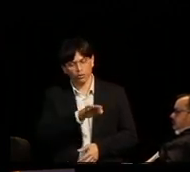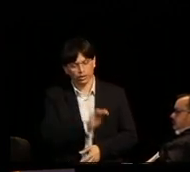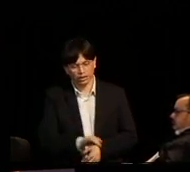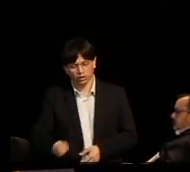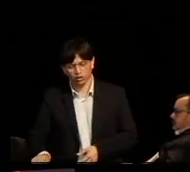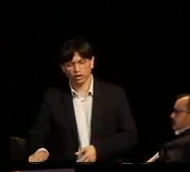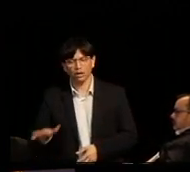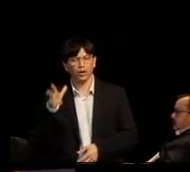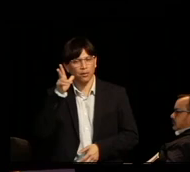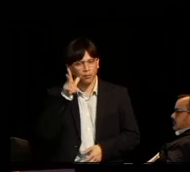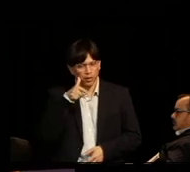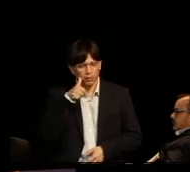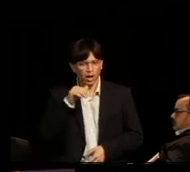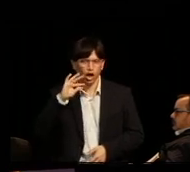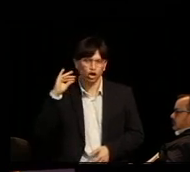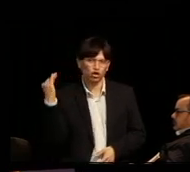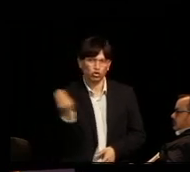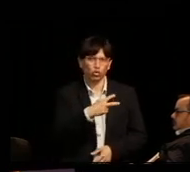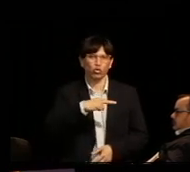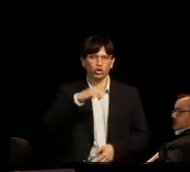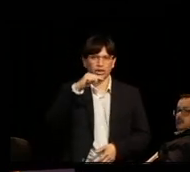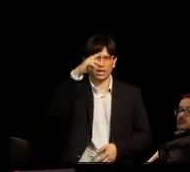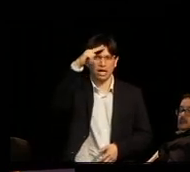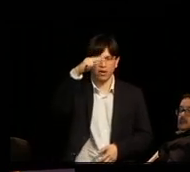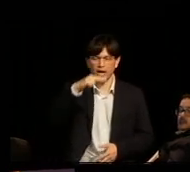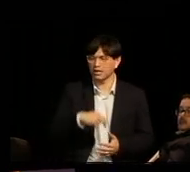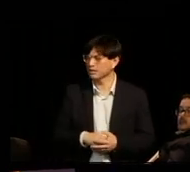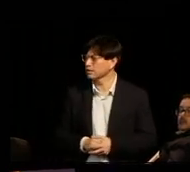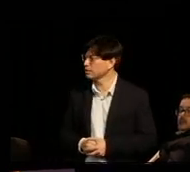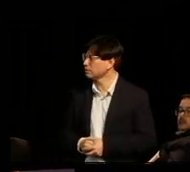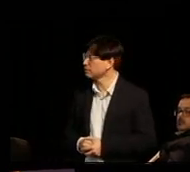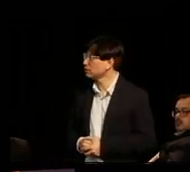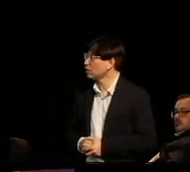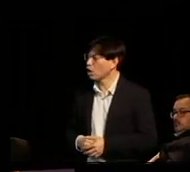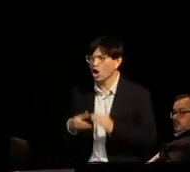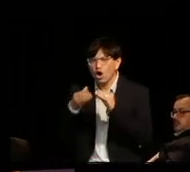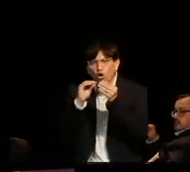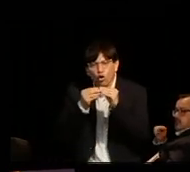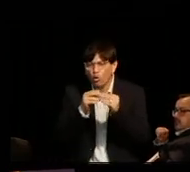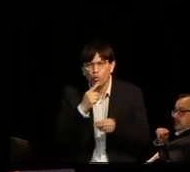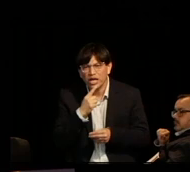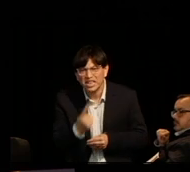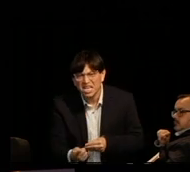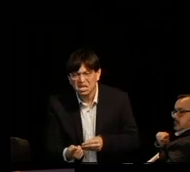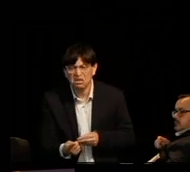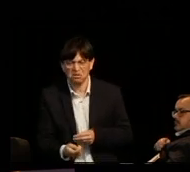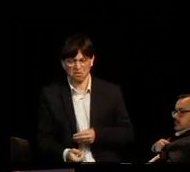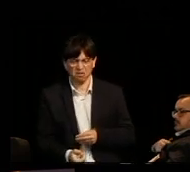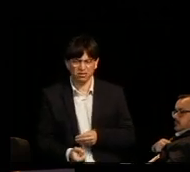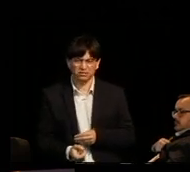bambini in tutti i livelli non solamente ciò che ha detto quel bambino ma come lo ha detto la postura